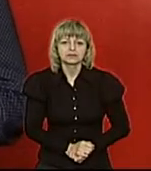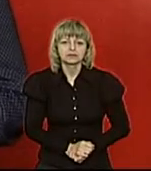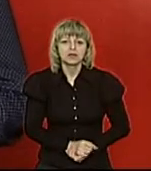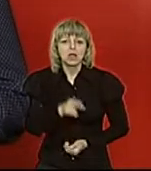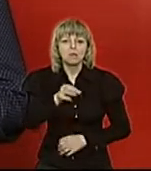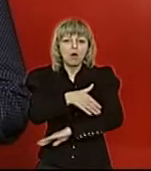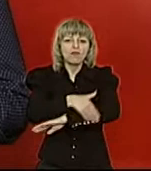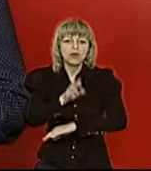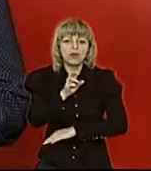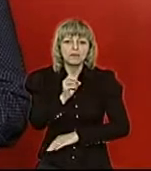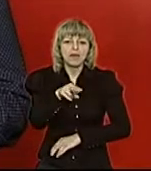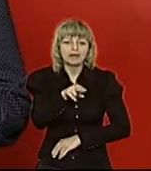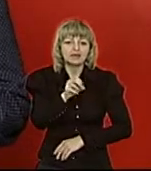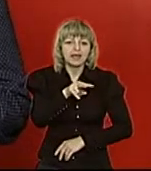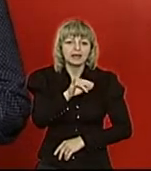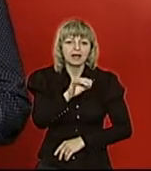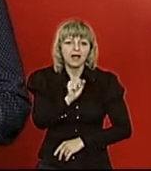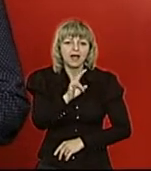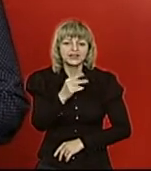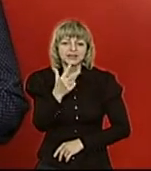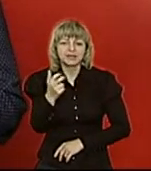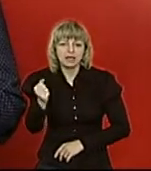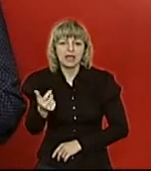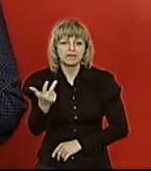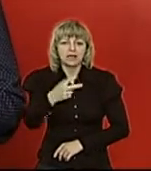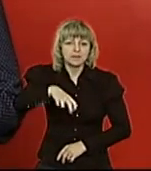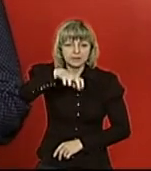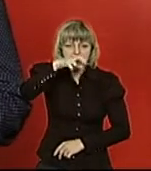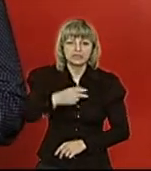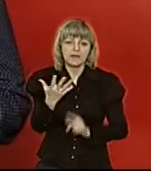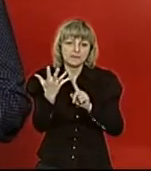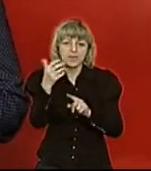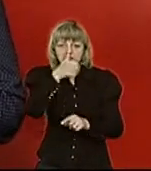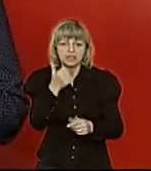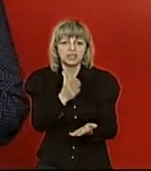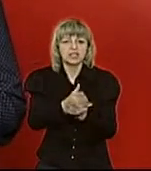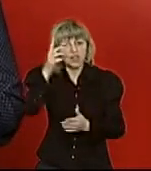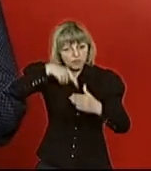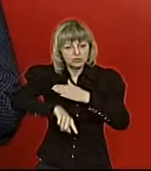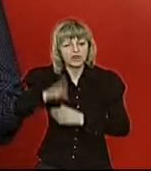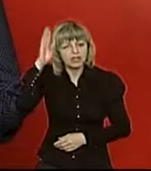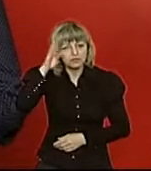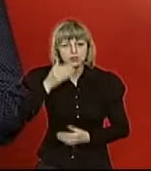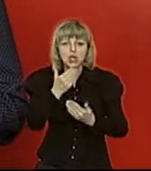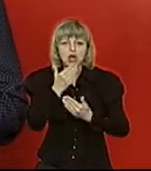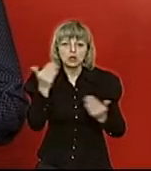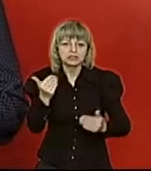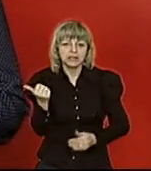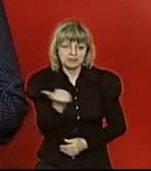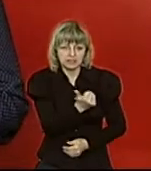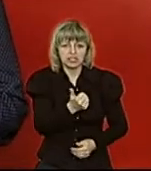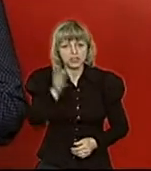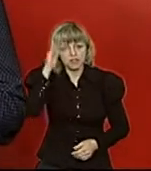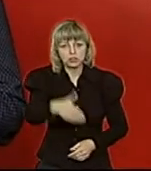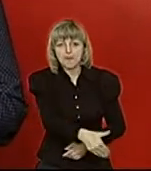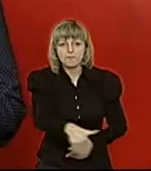По вулиці Бенделіані 3А в підвалі третього під'їзду 5-й рік стоїть вода. Останніх 3 тижні її по коліно, розповів